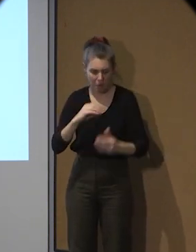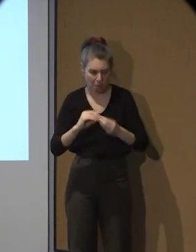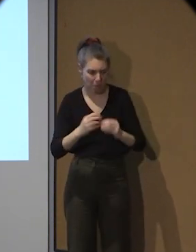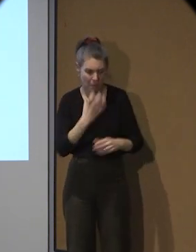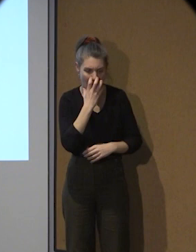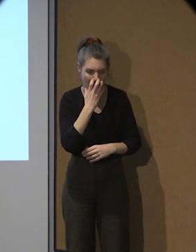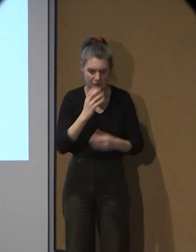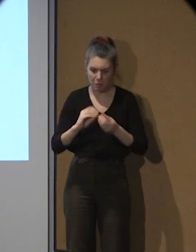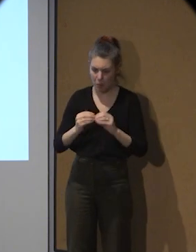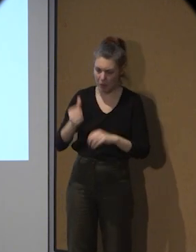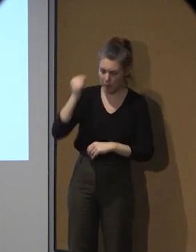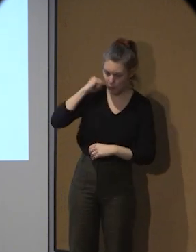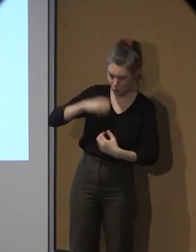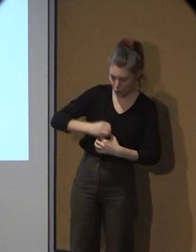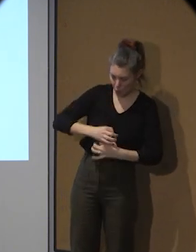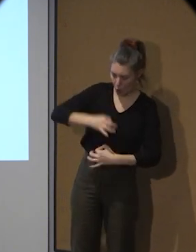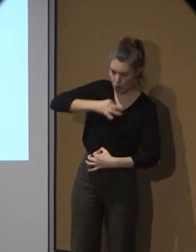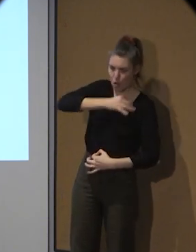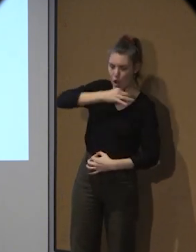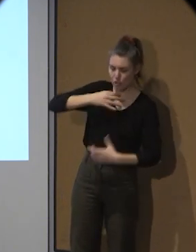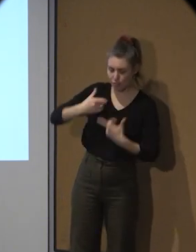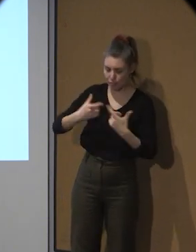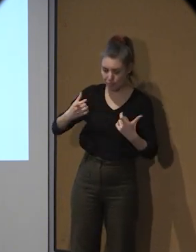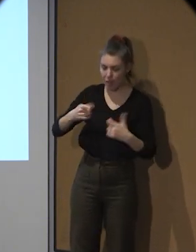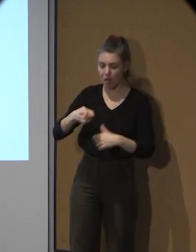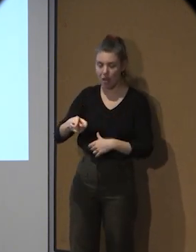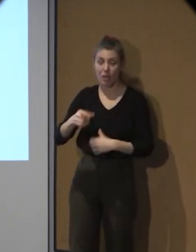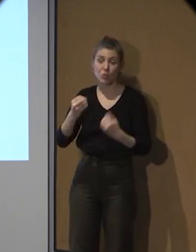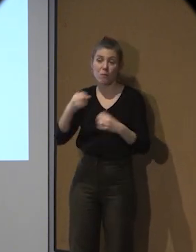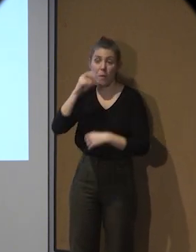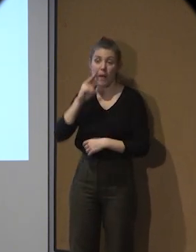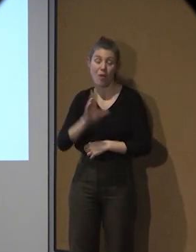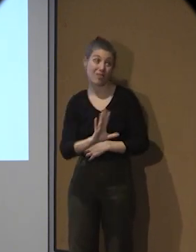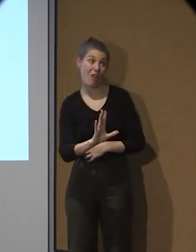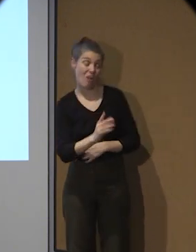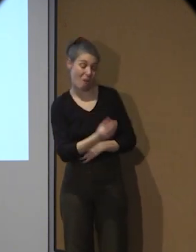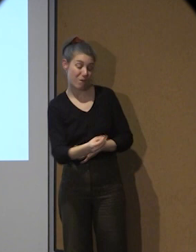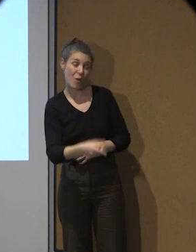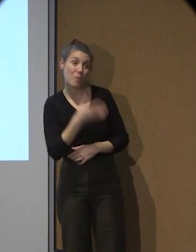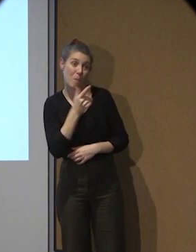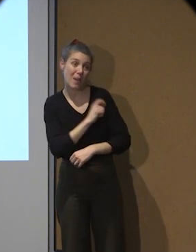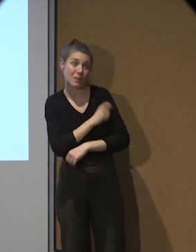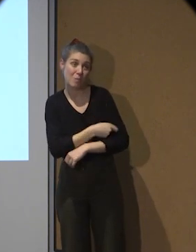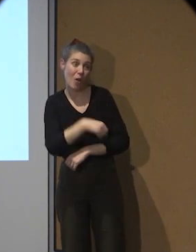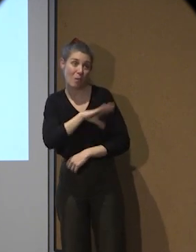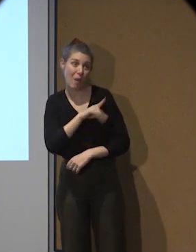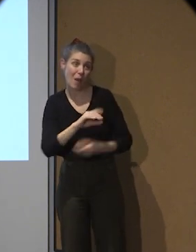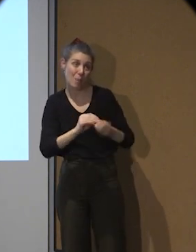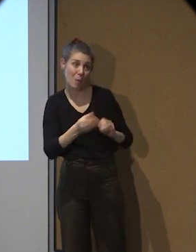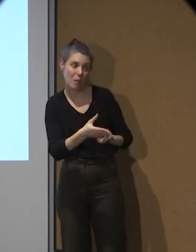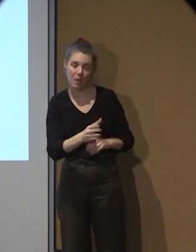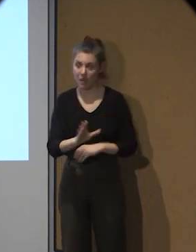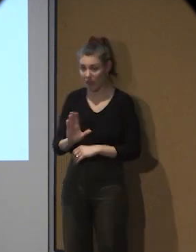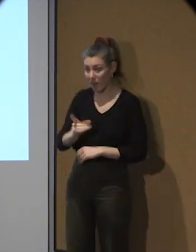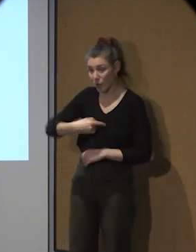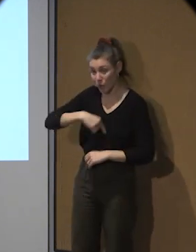sport, ce qu'on appelle unilatéral, du tennis et autre ». Et en fait, le but, justement, c'est d'expliquer que non, justement, bien encadré avec un traitement adapté,